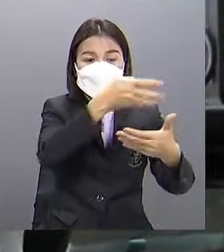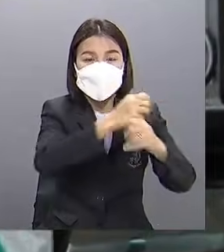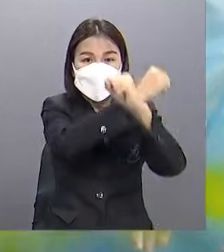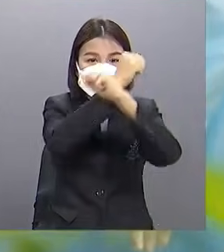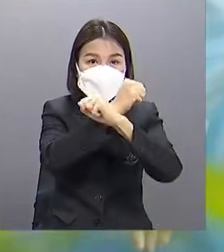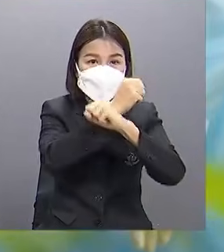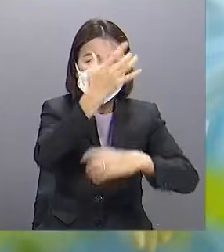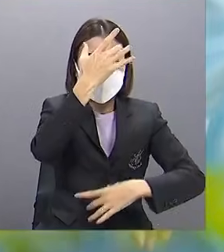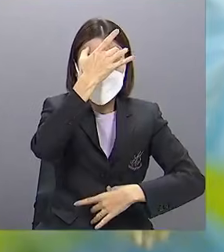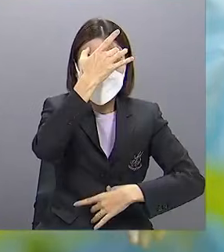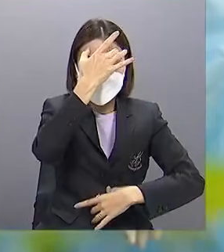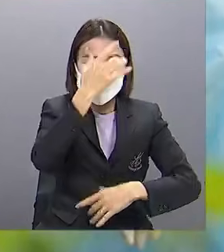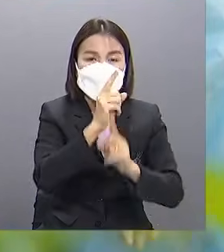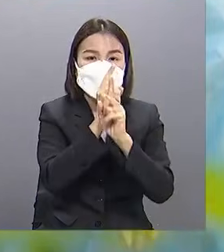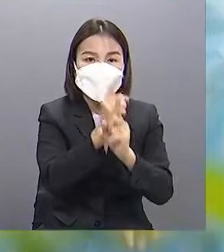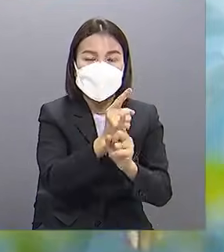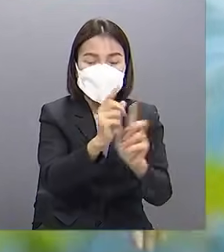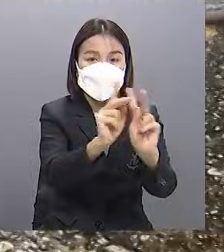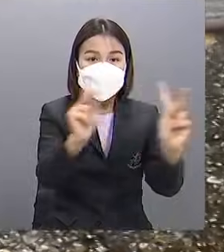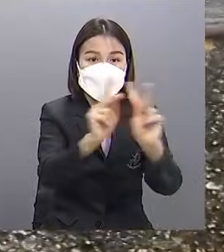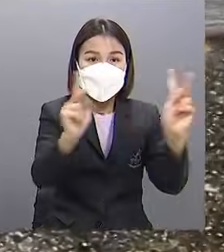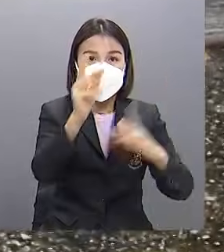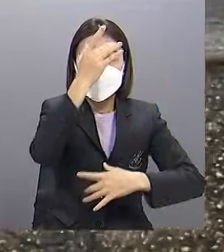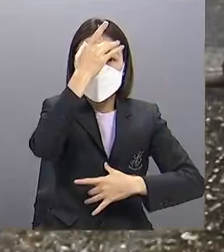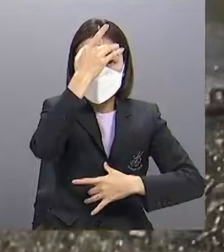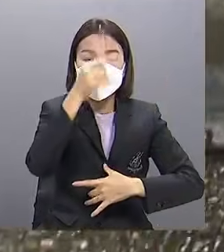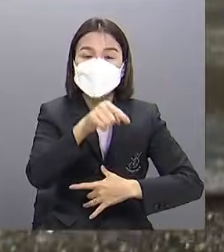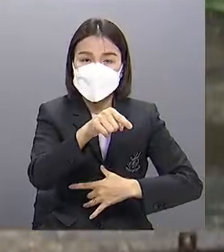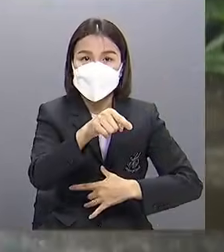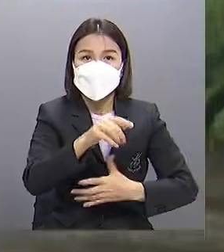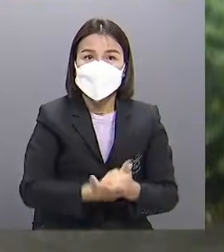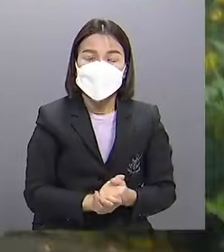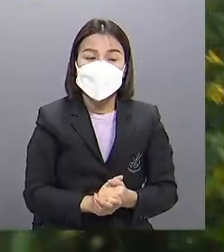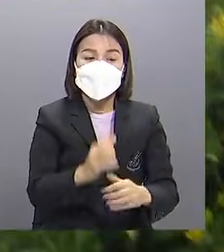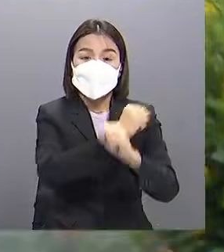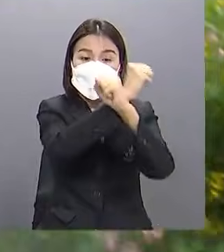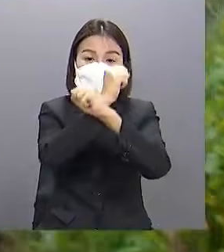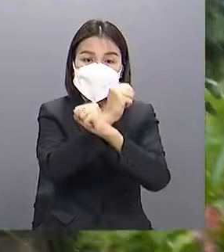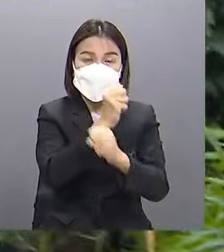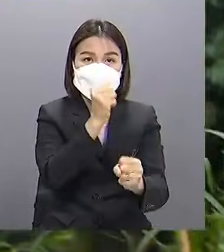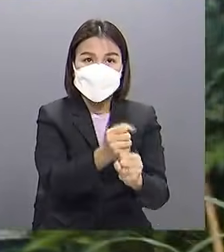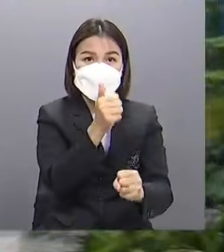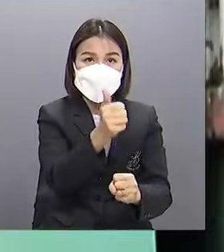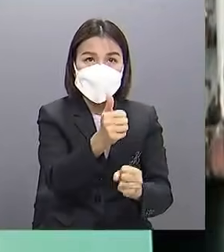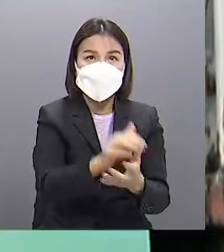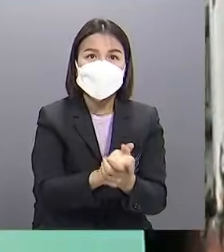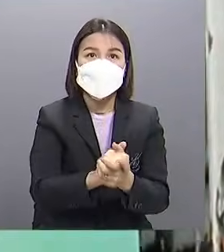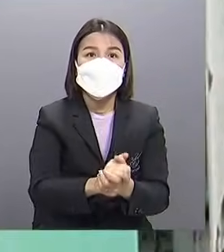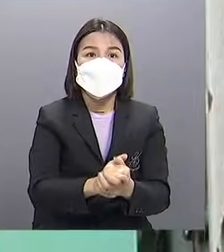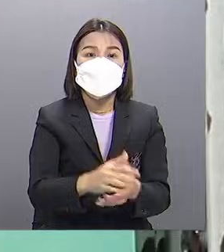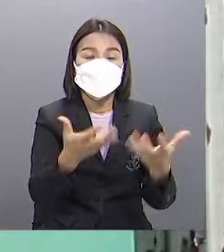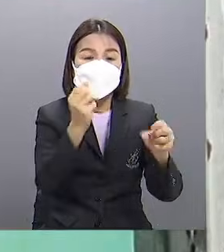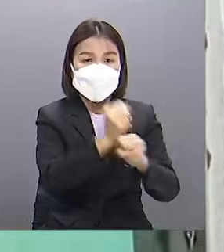ที่คณะกรรมการโรคติดต่อจังหวัดกำหนดที่สามารถควบคุมได้และ Factory Quarantine เพื่อร